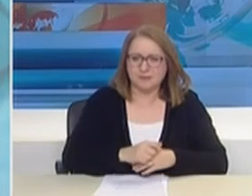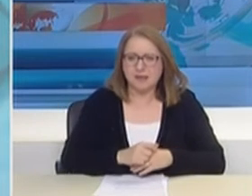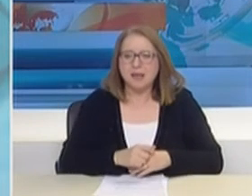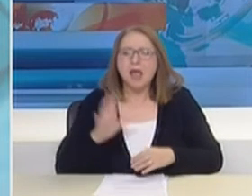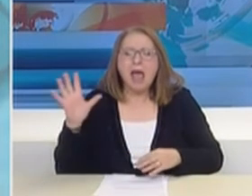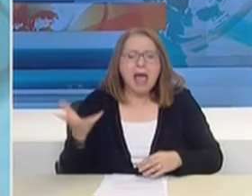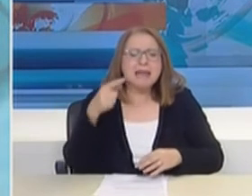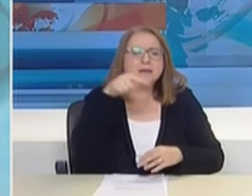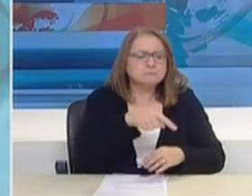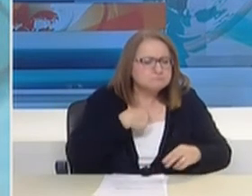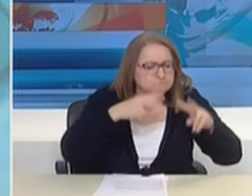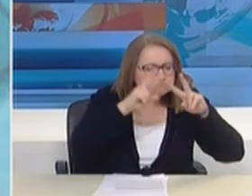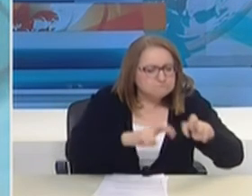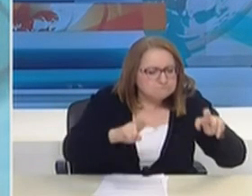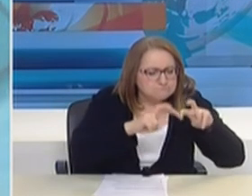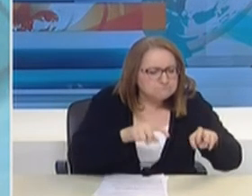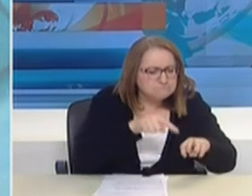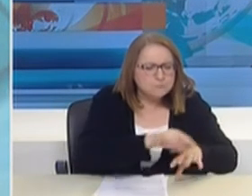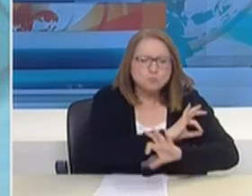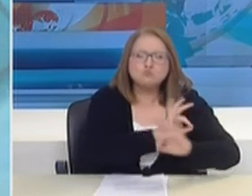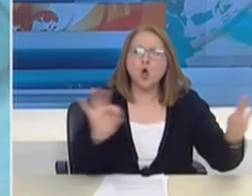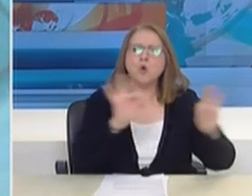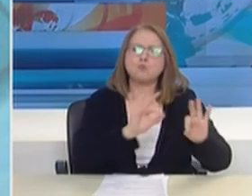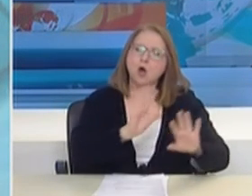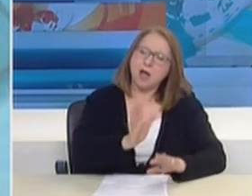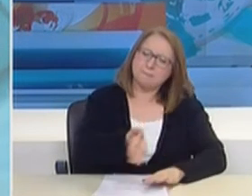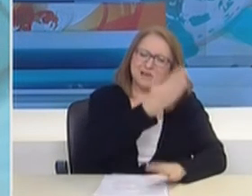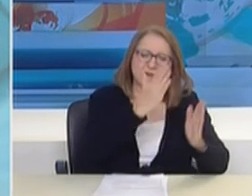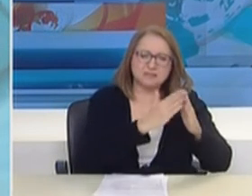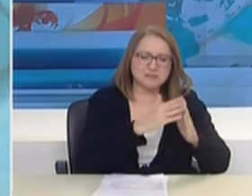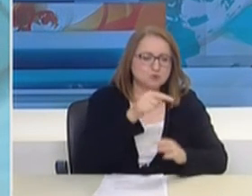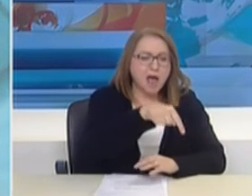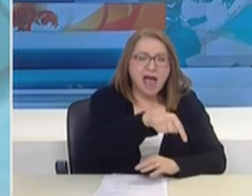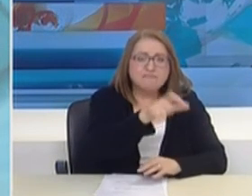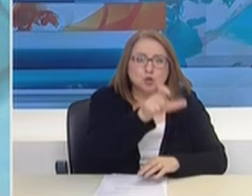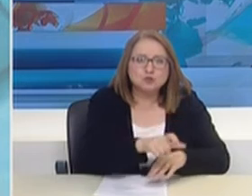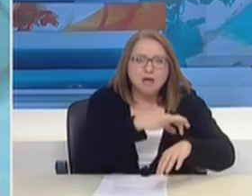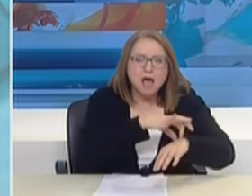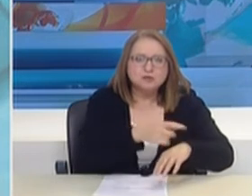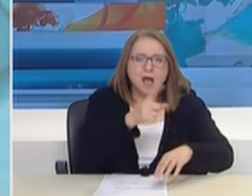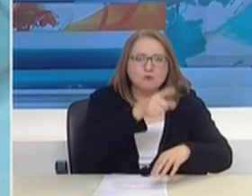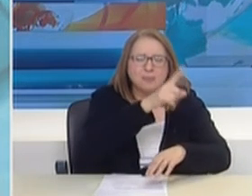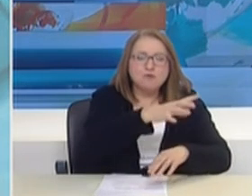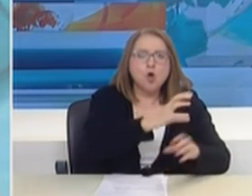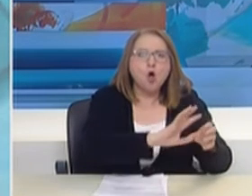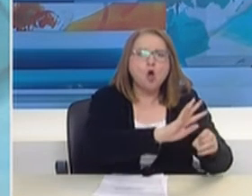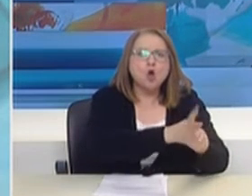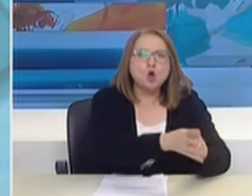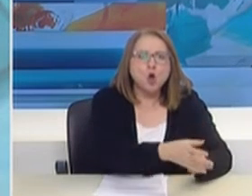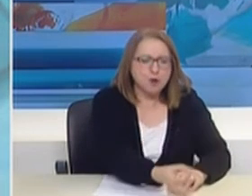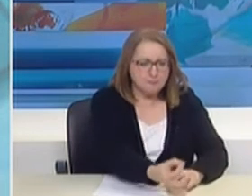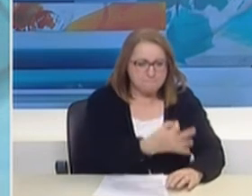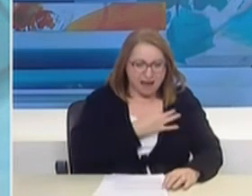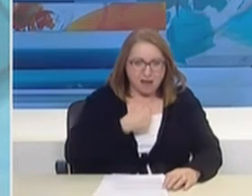κοροναϊό και 2 μέρες αργότερα να αποδειχτεί ότι έχει. Έγινε. Σήμερα σε κεντρικό αθηναϊκό νοσοκομείο,